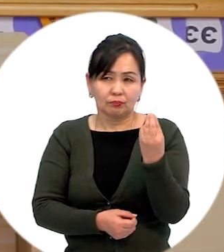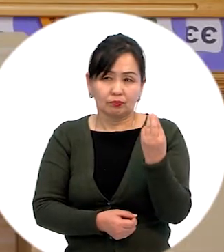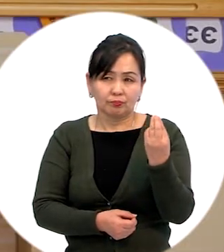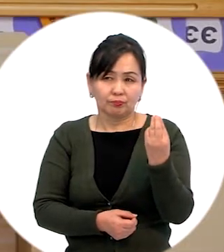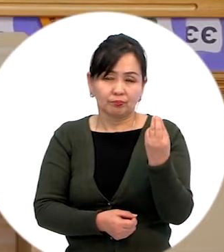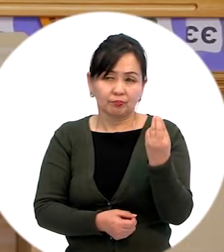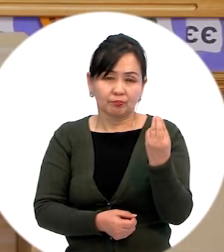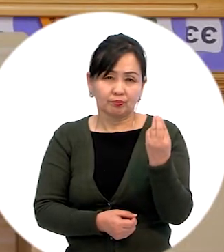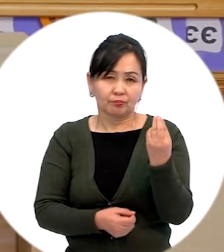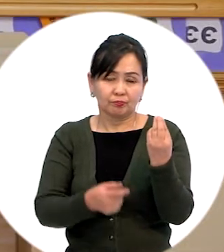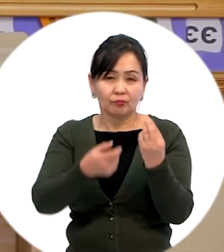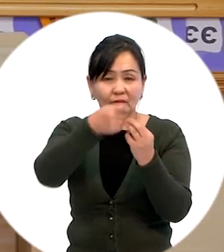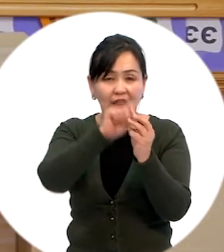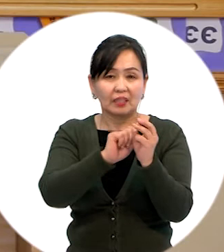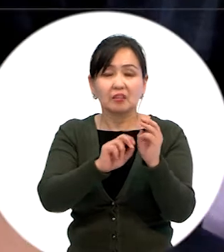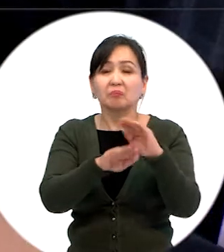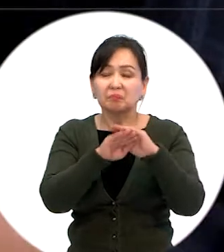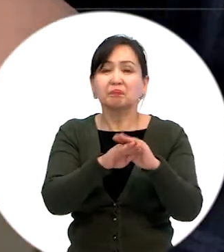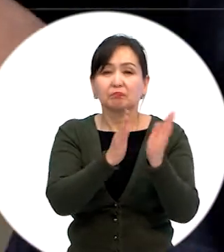За ингээд гадил маань бэлэн боллоо хүмүүс те.